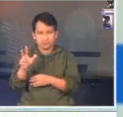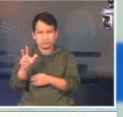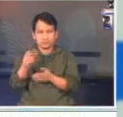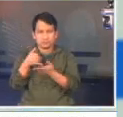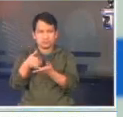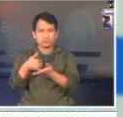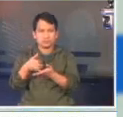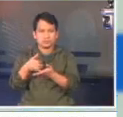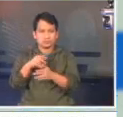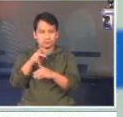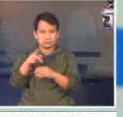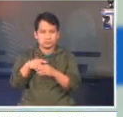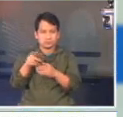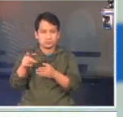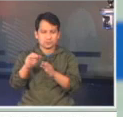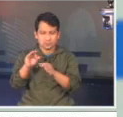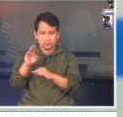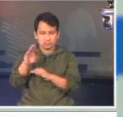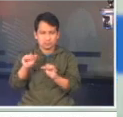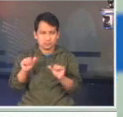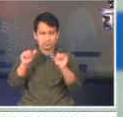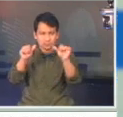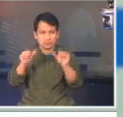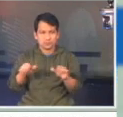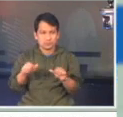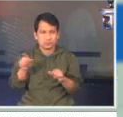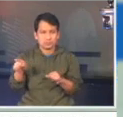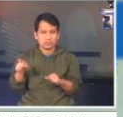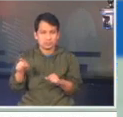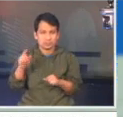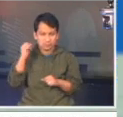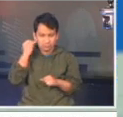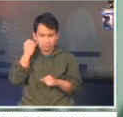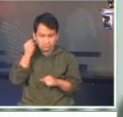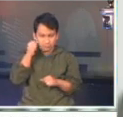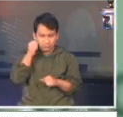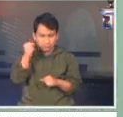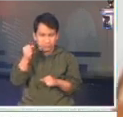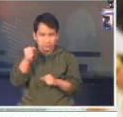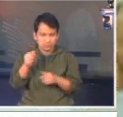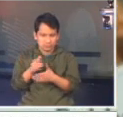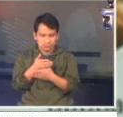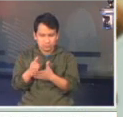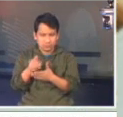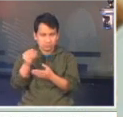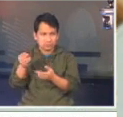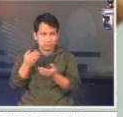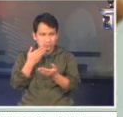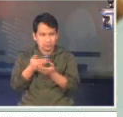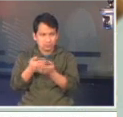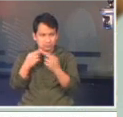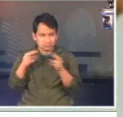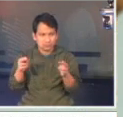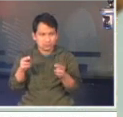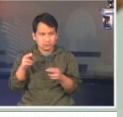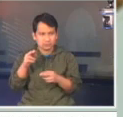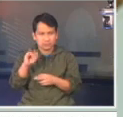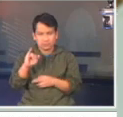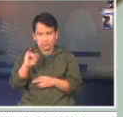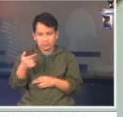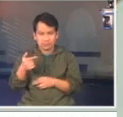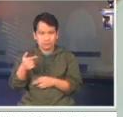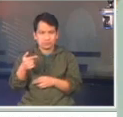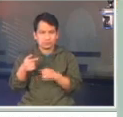of the Philippines sa kanilang Facebook page. Kahit ang bidang si Judy Ann Santos, ibinahagi ang good news sa kanyang Instagram